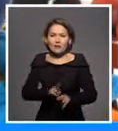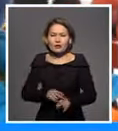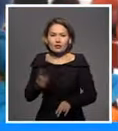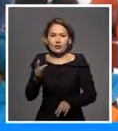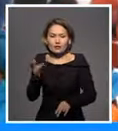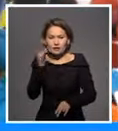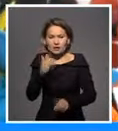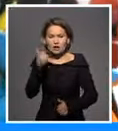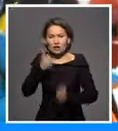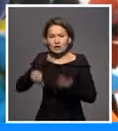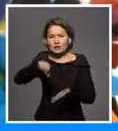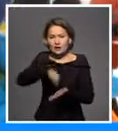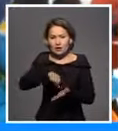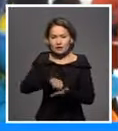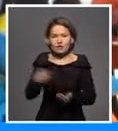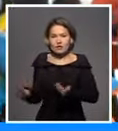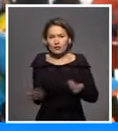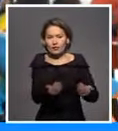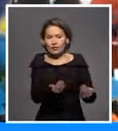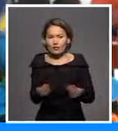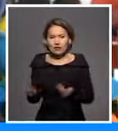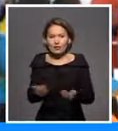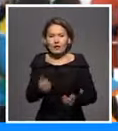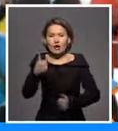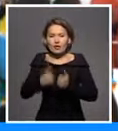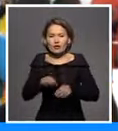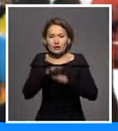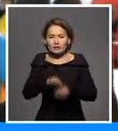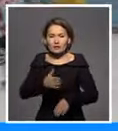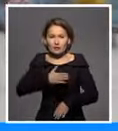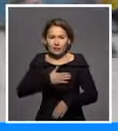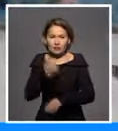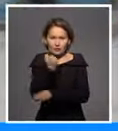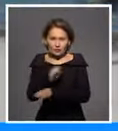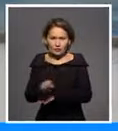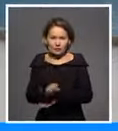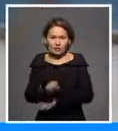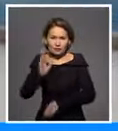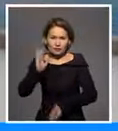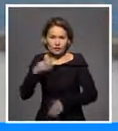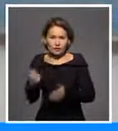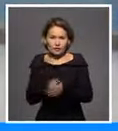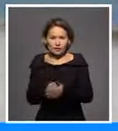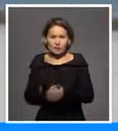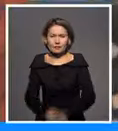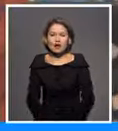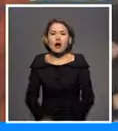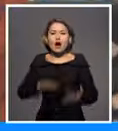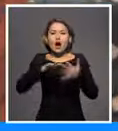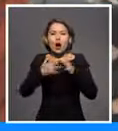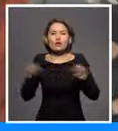көтердім. Осы шаңғымен. Енді қызыл туға көштім, қызыл туды көтерем. Солтүстік жарысына тек ауыл тұрғындары ғана қатыса